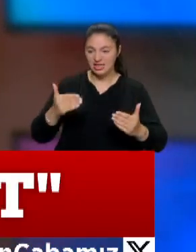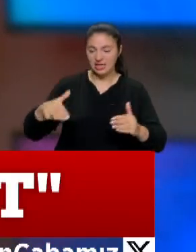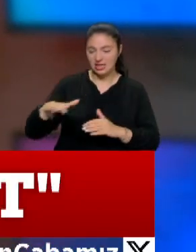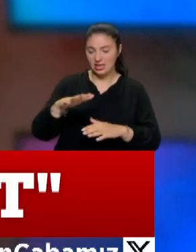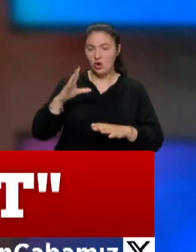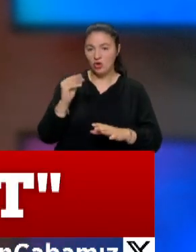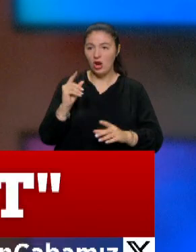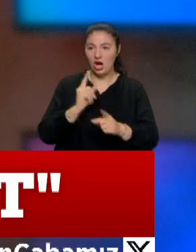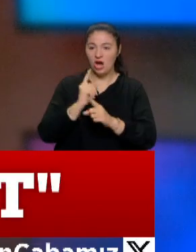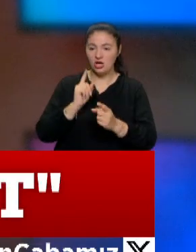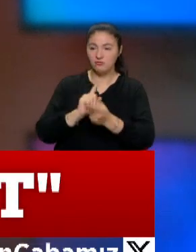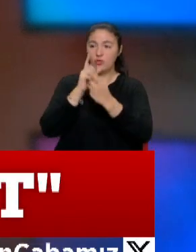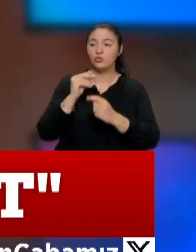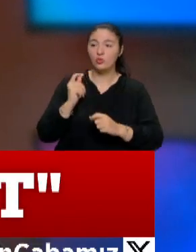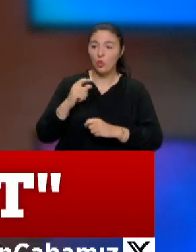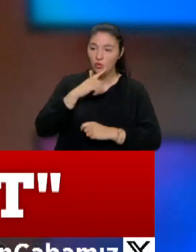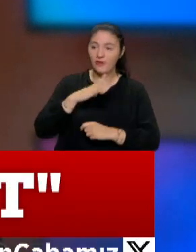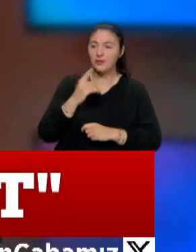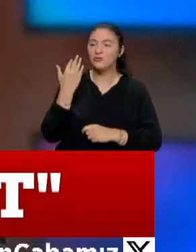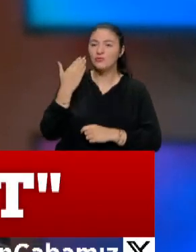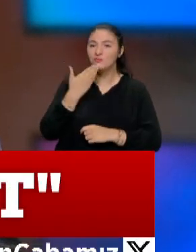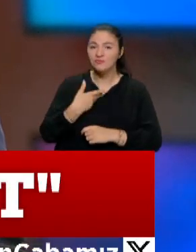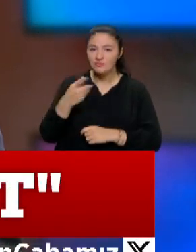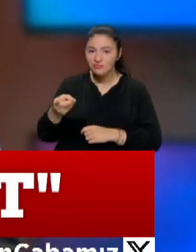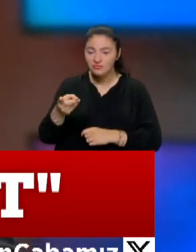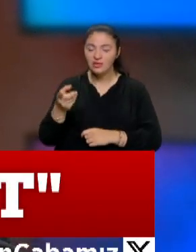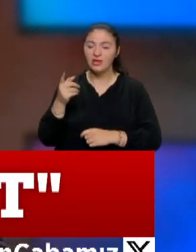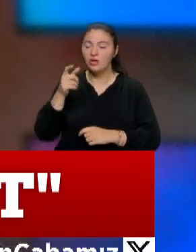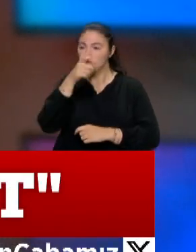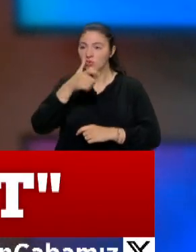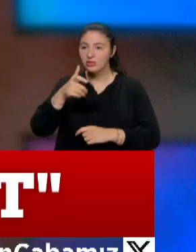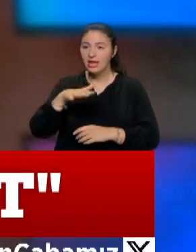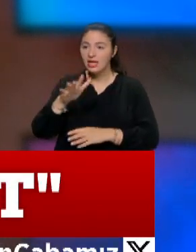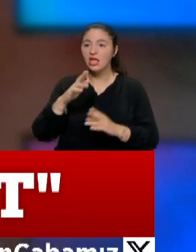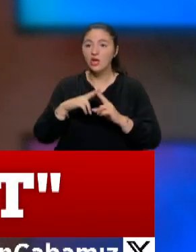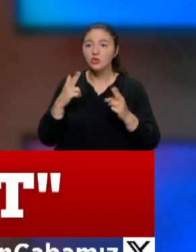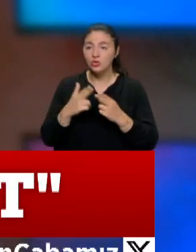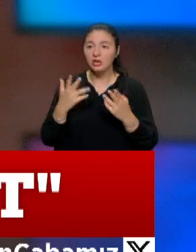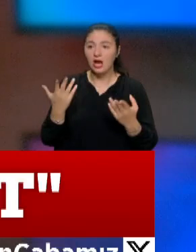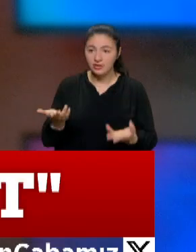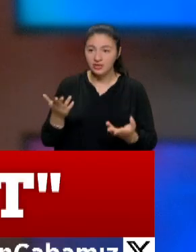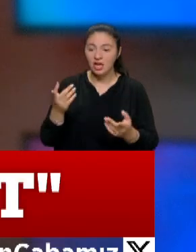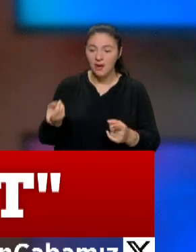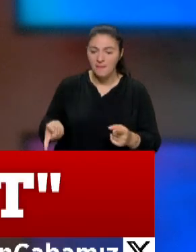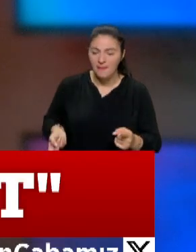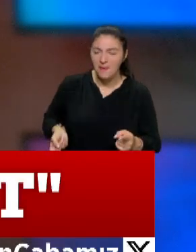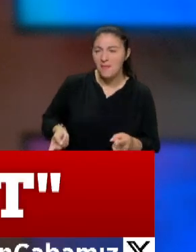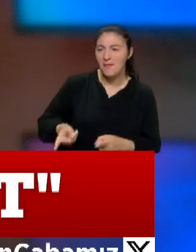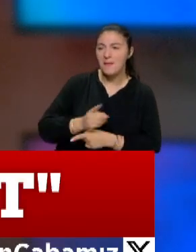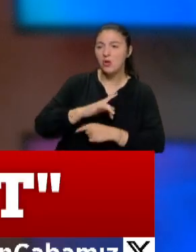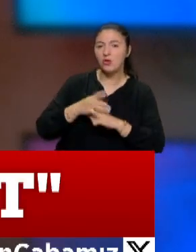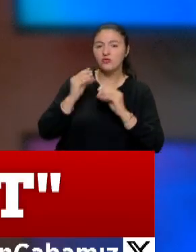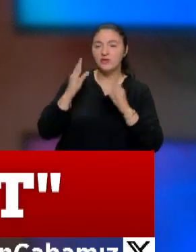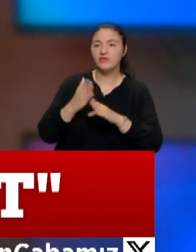karşılaştığımız zorluklar var bir de biraz önce sizin söylediğiniz Türkiye'nin Hatta Dünyanın değişik ülkelerinden